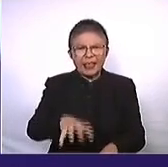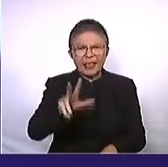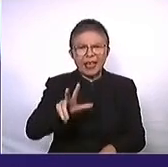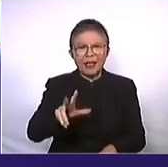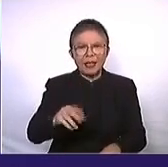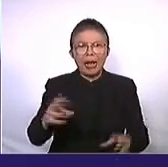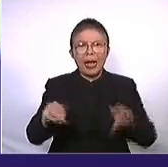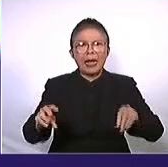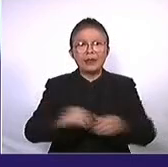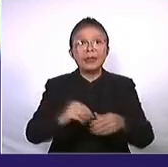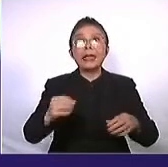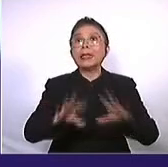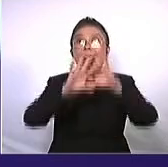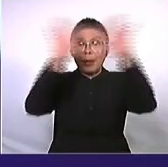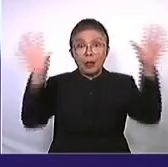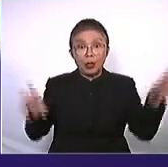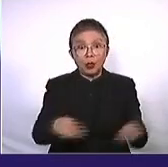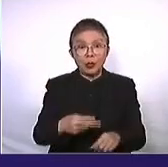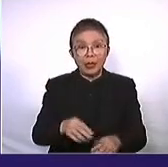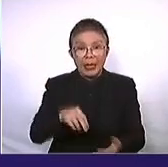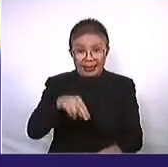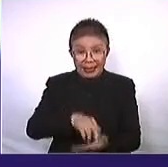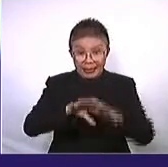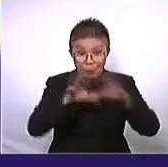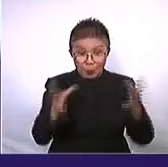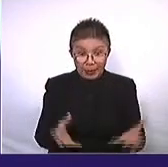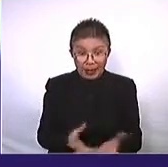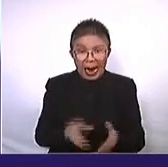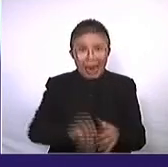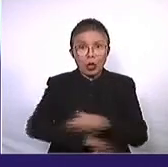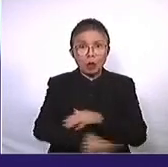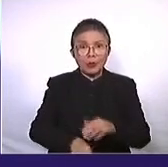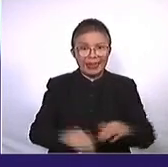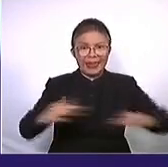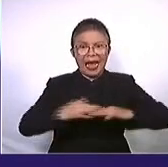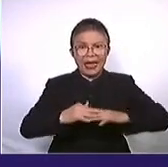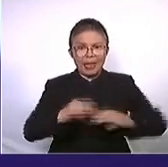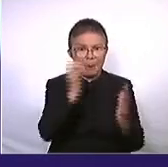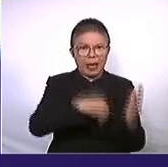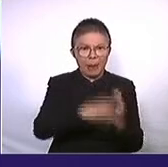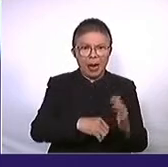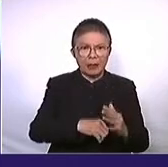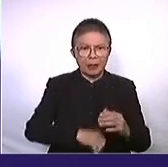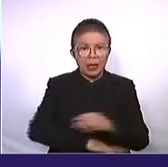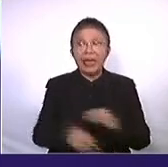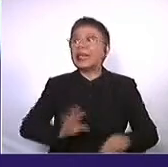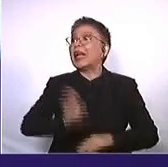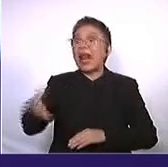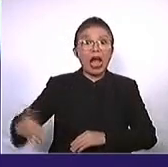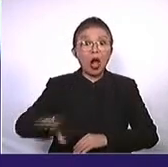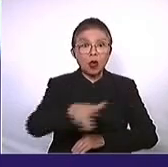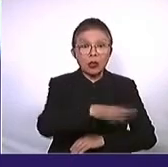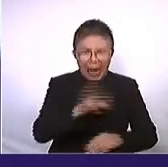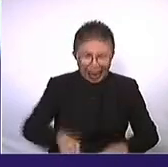metra alam kita ini. Kita menginjak bumi, ada korupsi di tanah dan pertambangan. Kita ke laut,